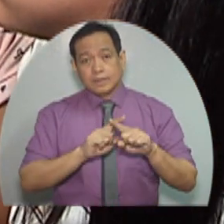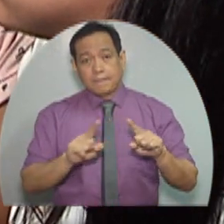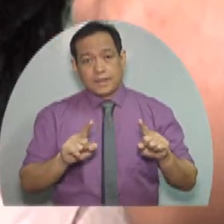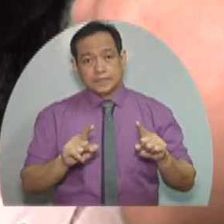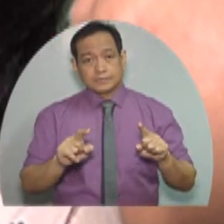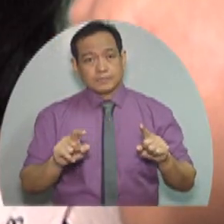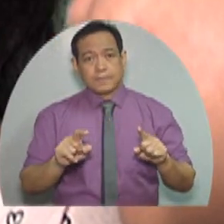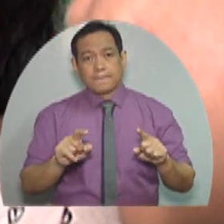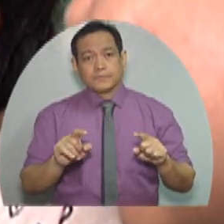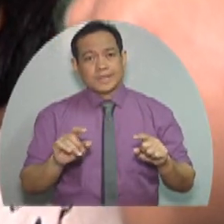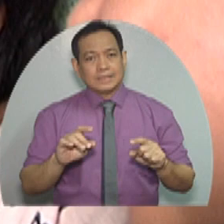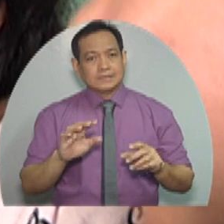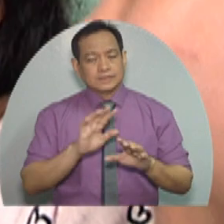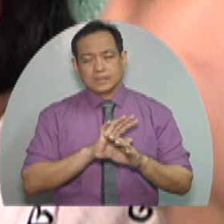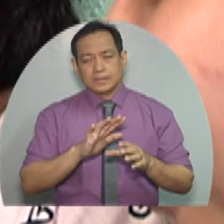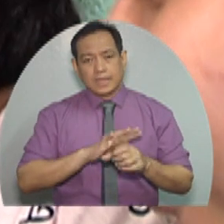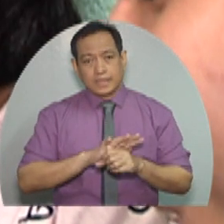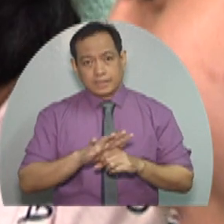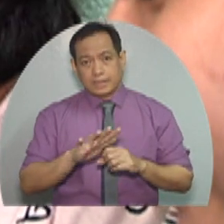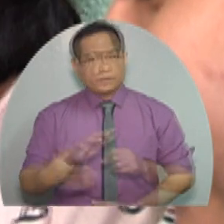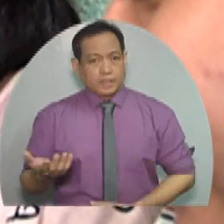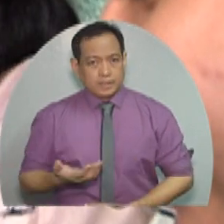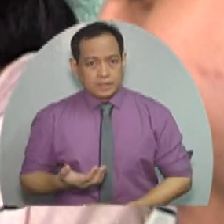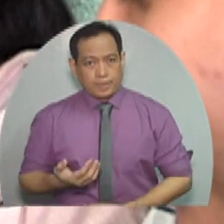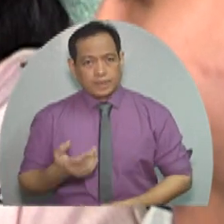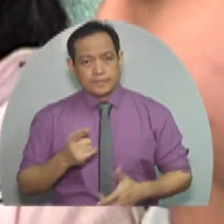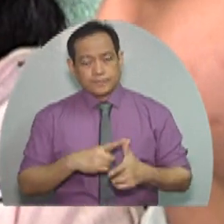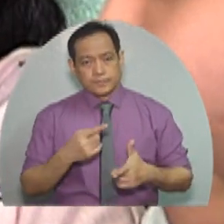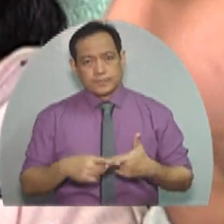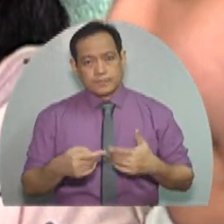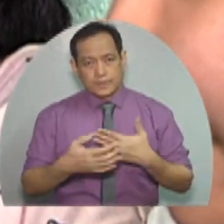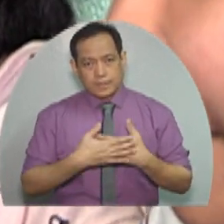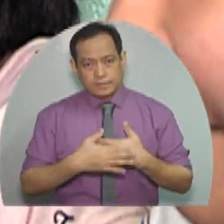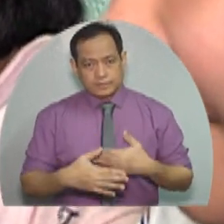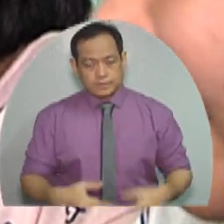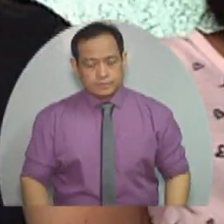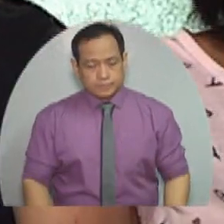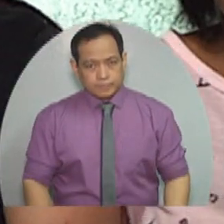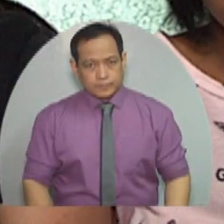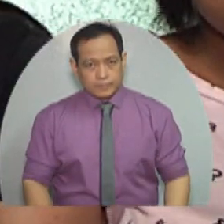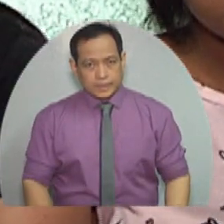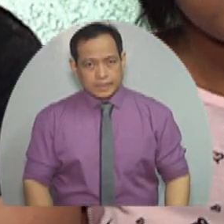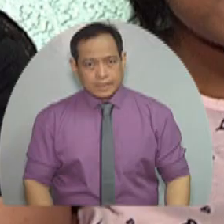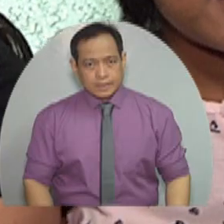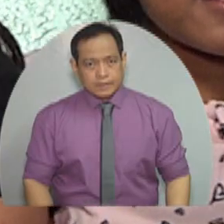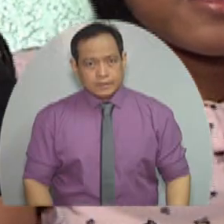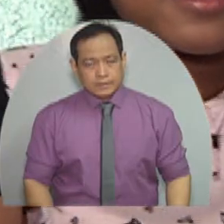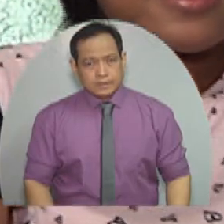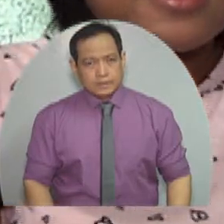sa kinakayod niya, ma'am, sabi kong ganun. Pagkatapos nun, ma'am, eh,